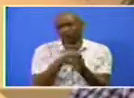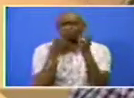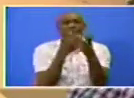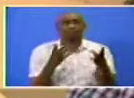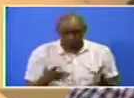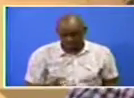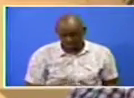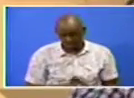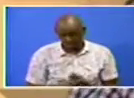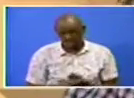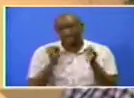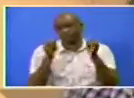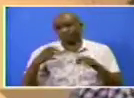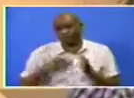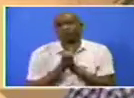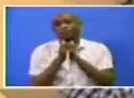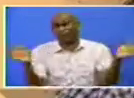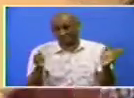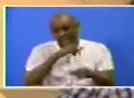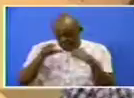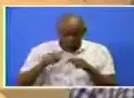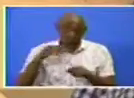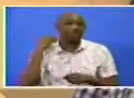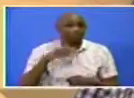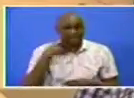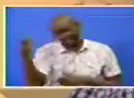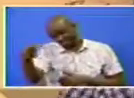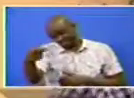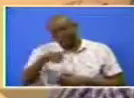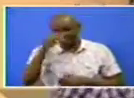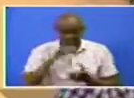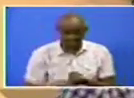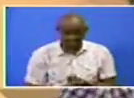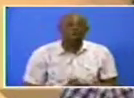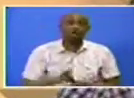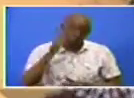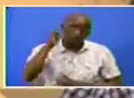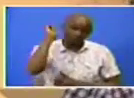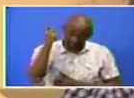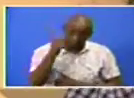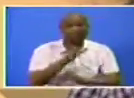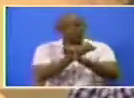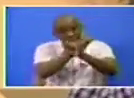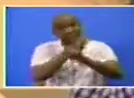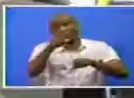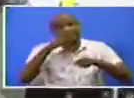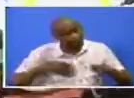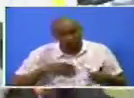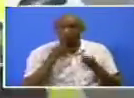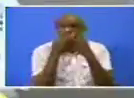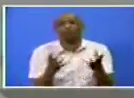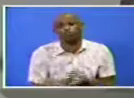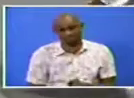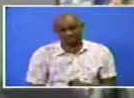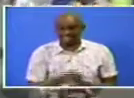habari kwa umma kuhusiana na ile wizi ambayo ilikuwa imetendeka? Sheria ya Kenya inalinda whistleblowers. Sakata